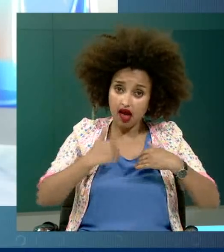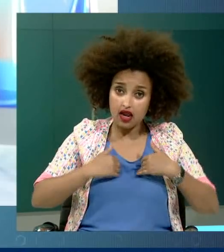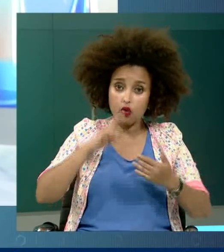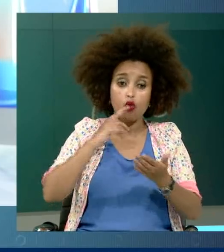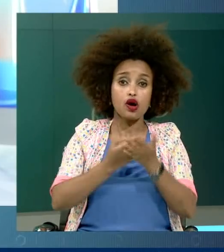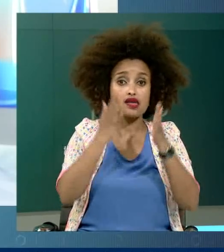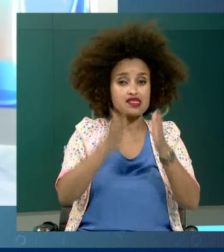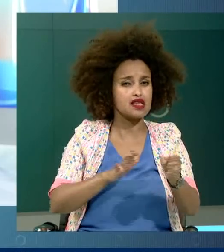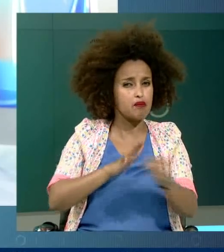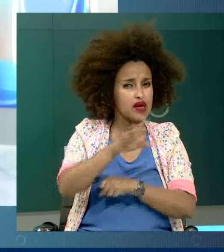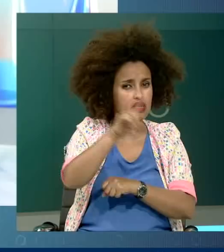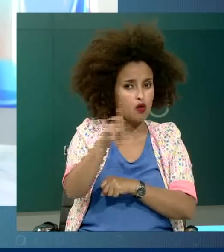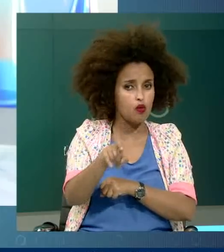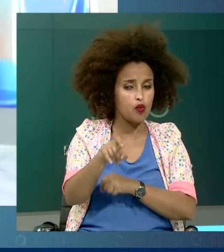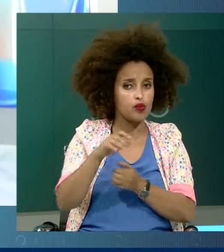ማለት ይቻላል?